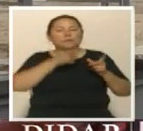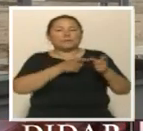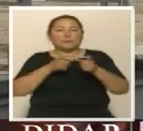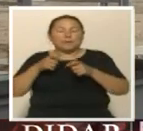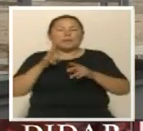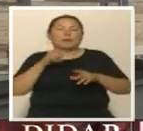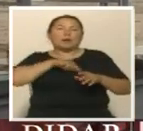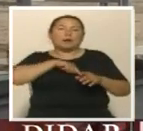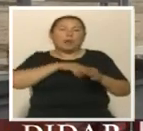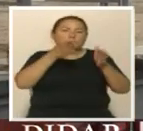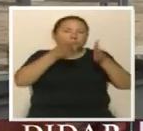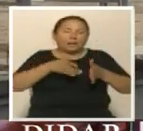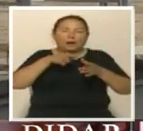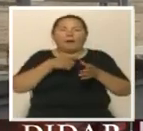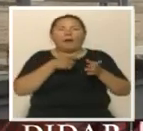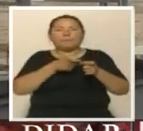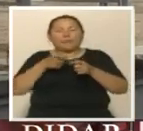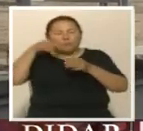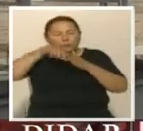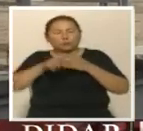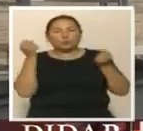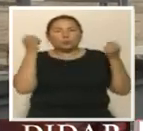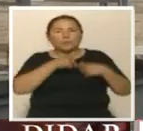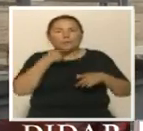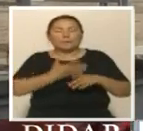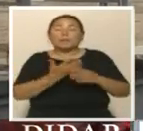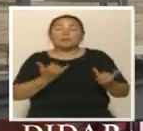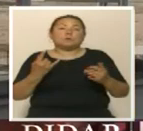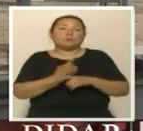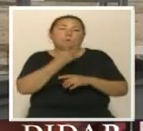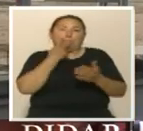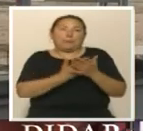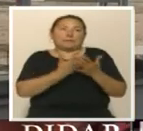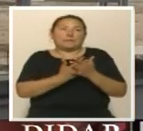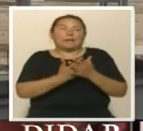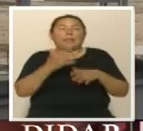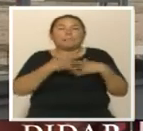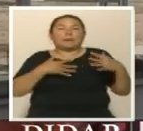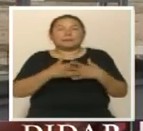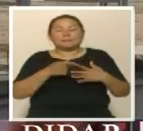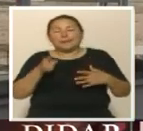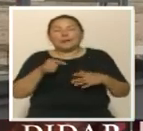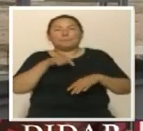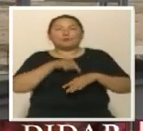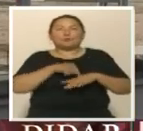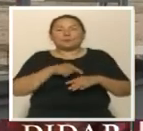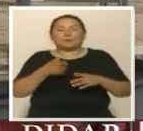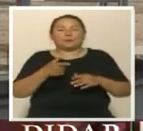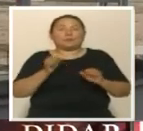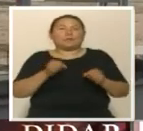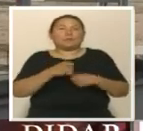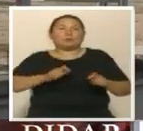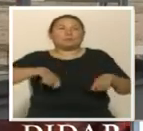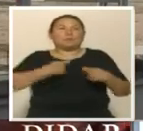обучились его характеристикам. А сегодня впервые показали то, чему научились на практике. Если говорить об ощущениях, то их